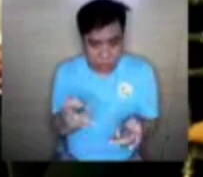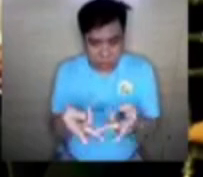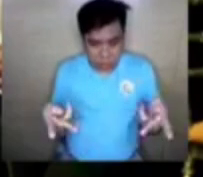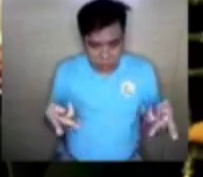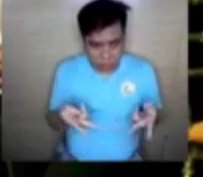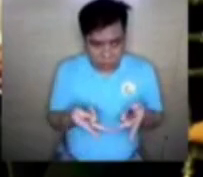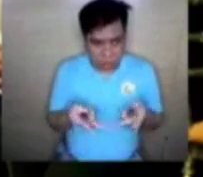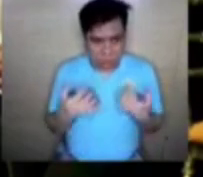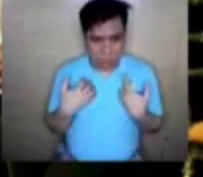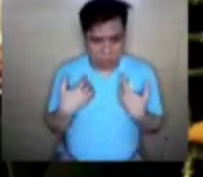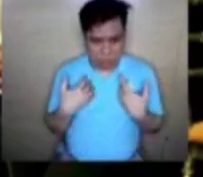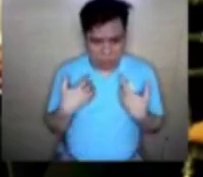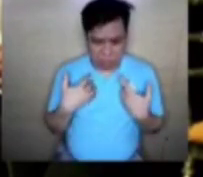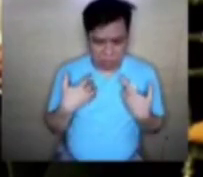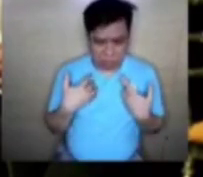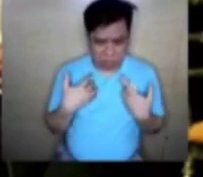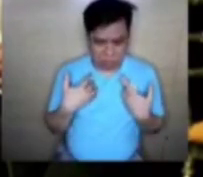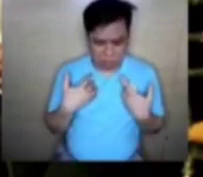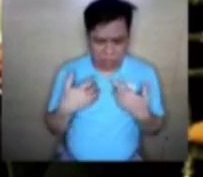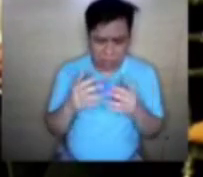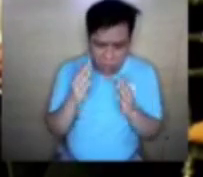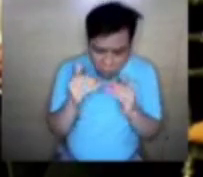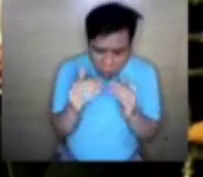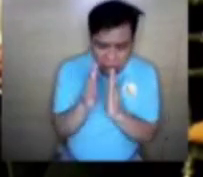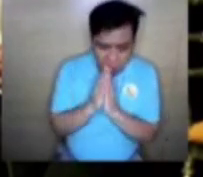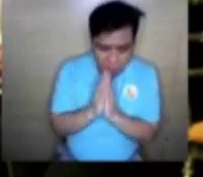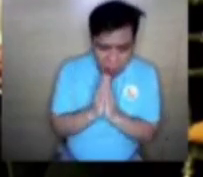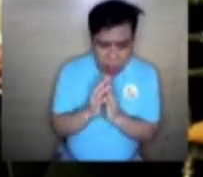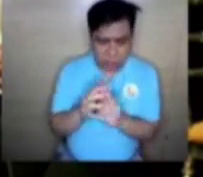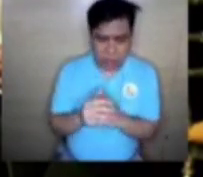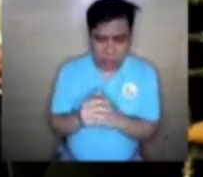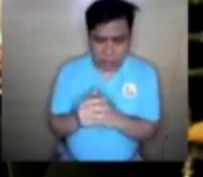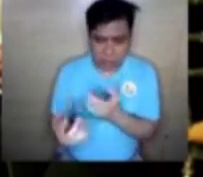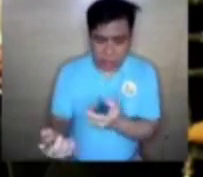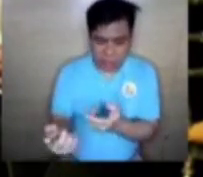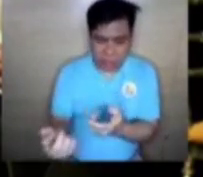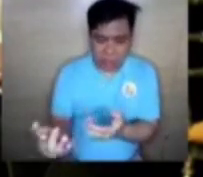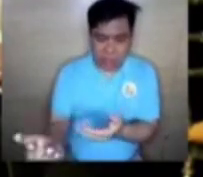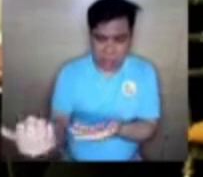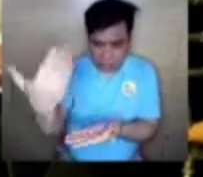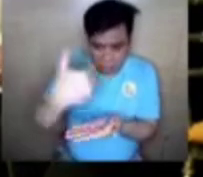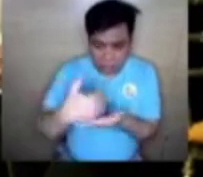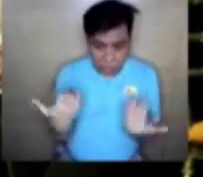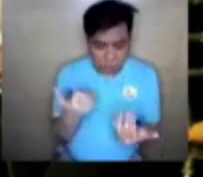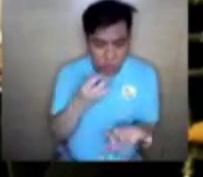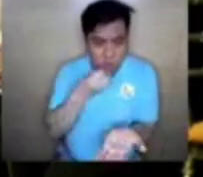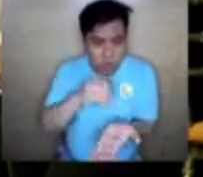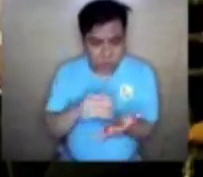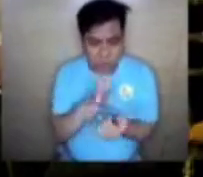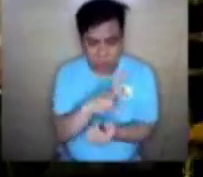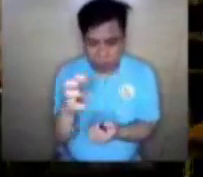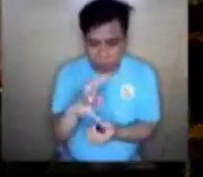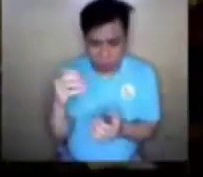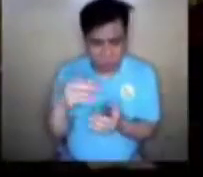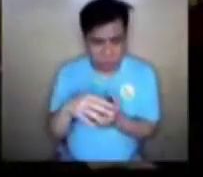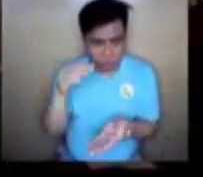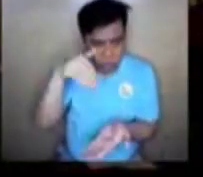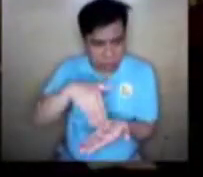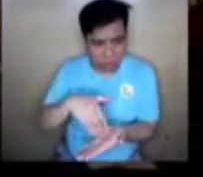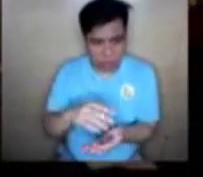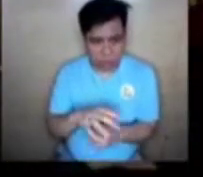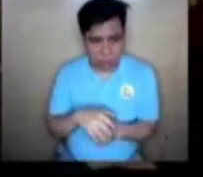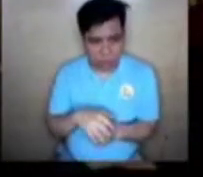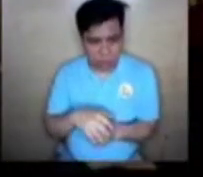may dumating pang extra na bakuna, pinagdadasal natin na darating na o malapit nang dumating ang order natin na 400,000 doses ng